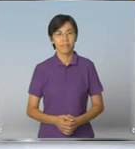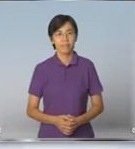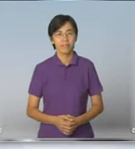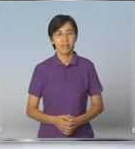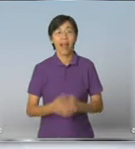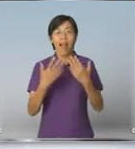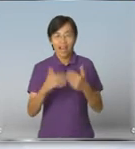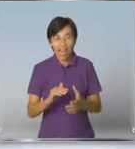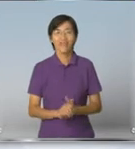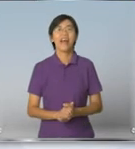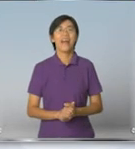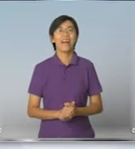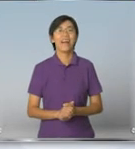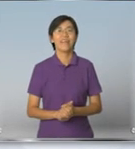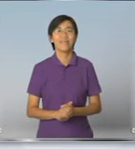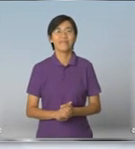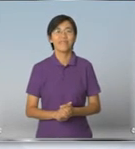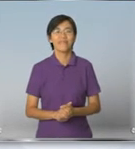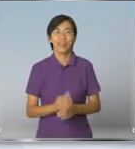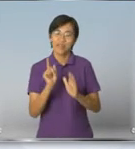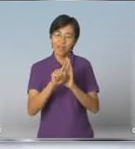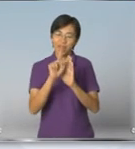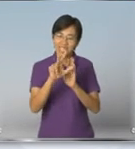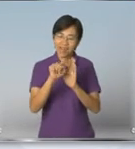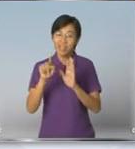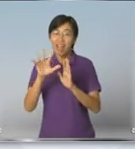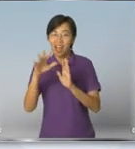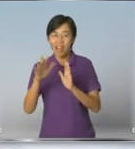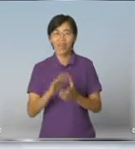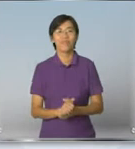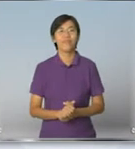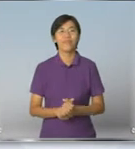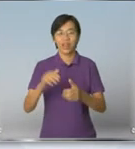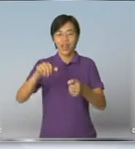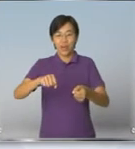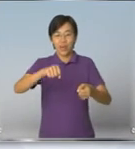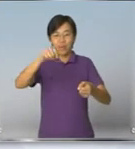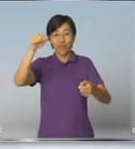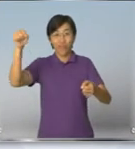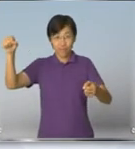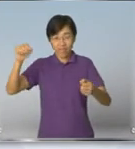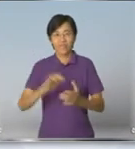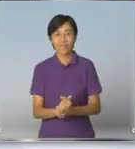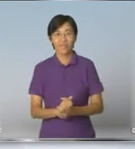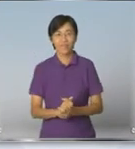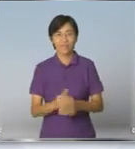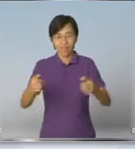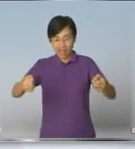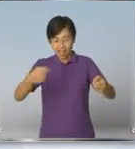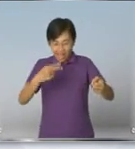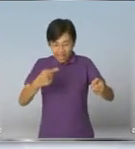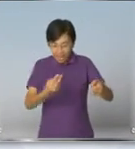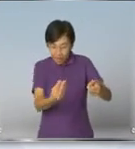ครับวันนี้อาจารย์ว่าใช้ได้หรือยัง เดือดแล้วใช้ได้ผ่านไปแล้วค่ะ 3-5 นาทีสังเกตว่า